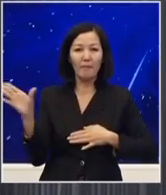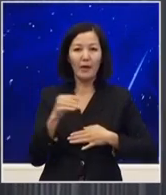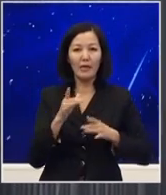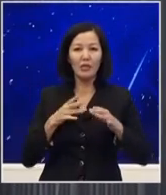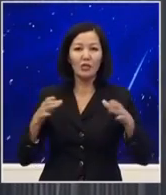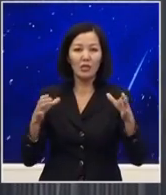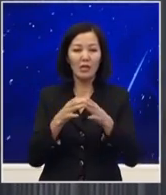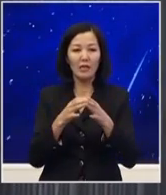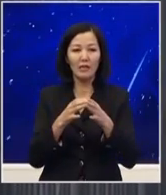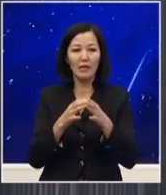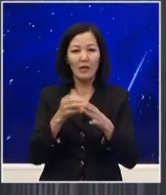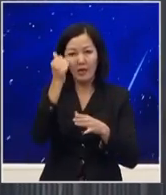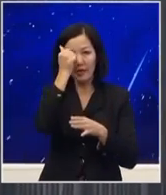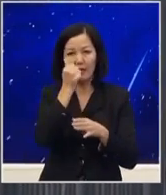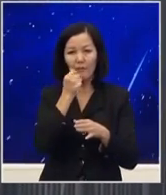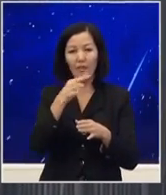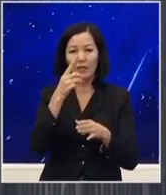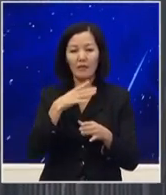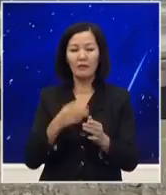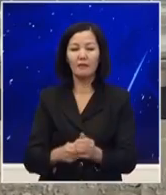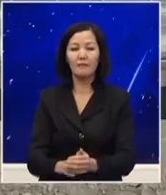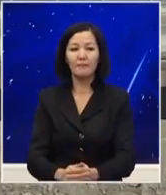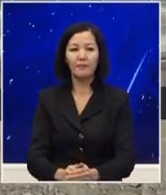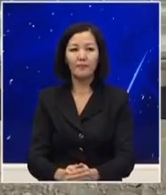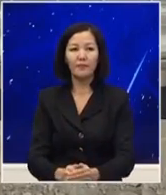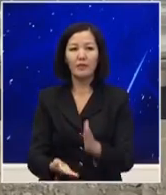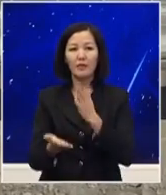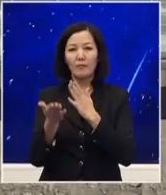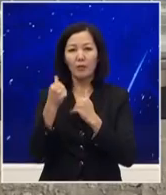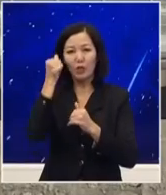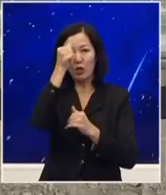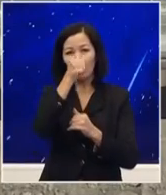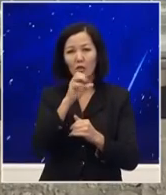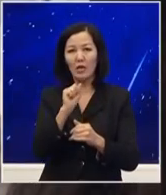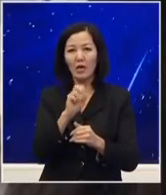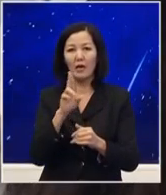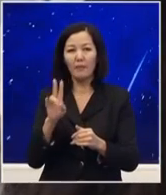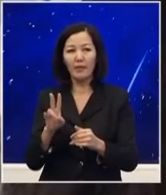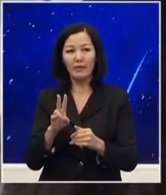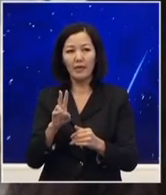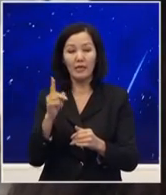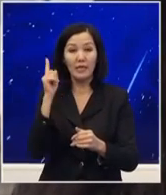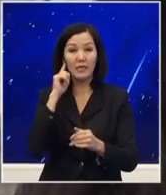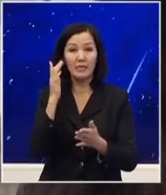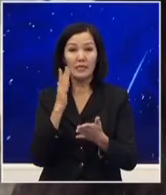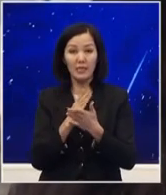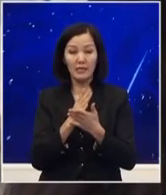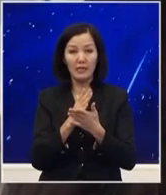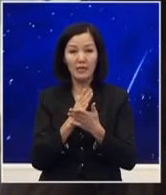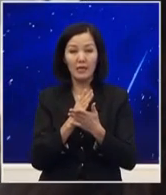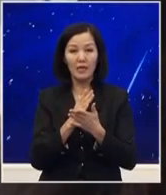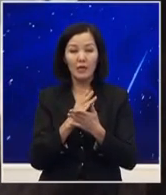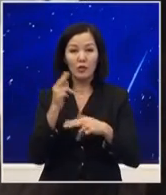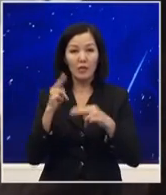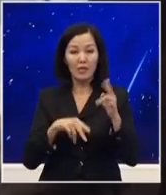жиналып жатыр. Алғыстан басқа айтарлары жоқ. Былтыр ақпанда мен естіп едік, көпір салынады деп. Тек қана сөз болатын.